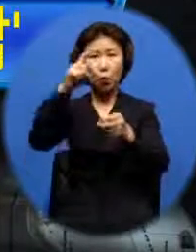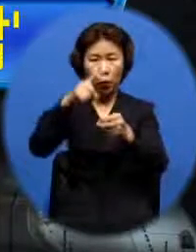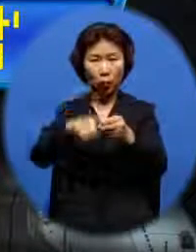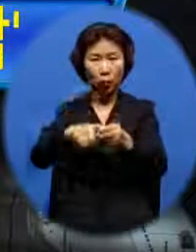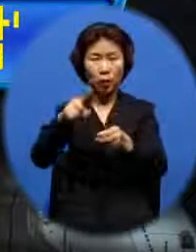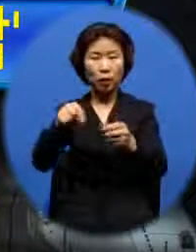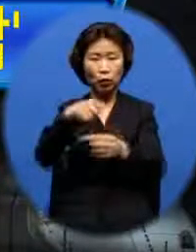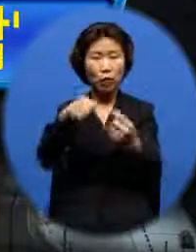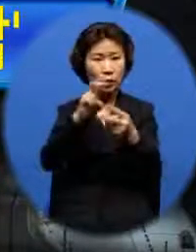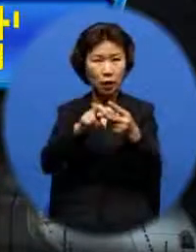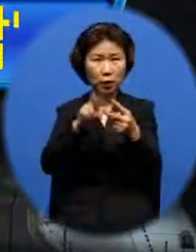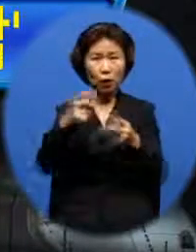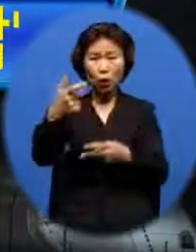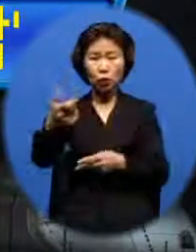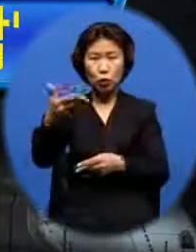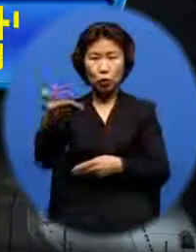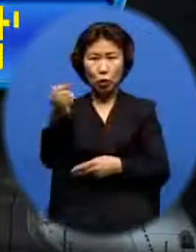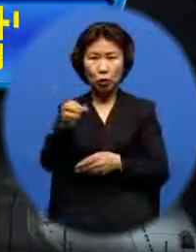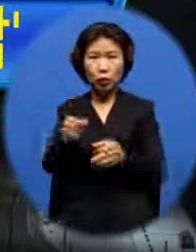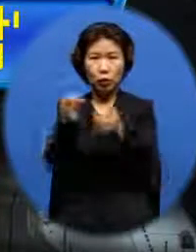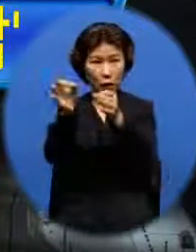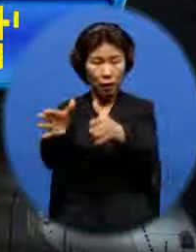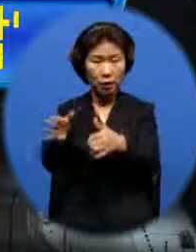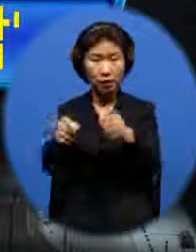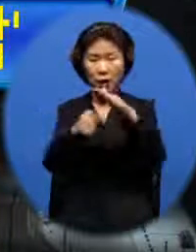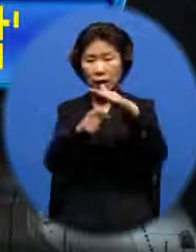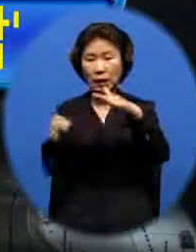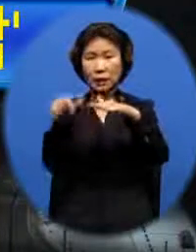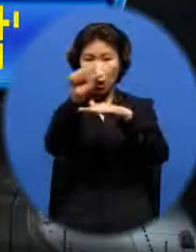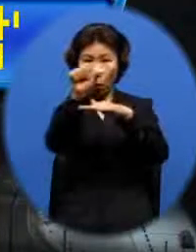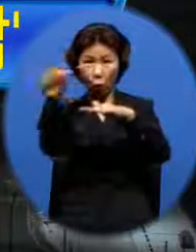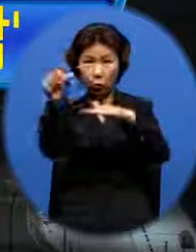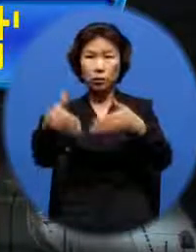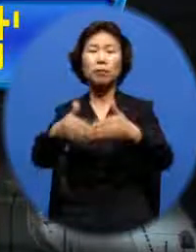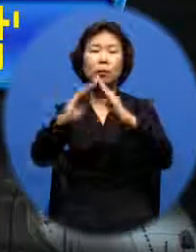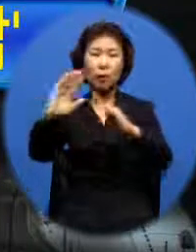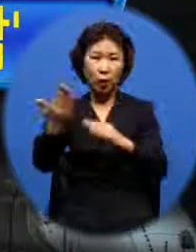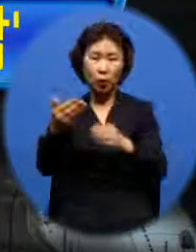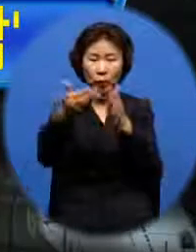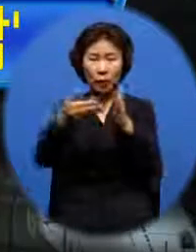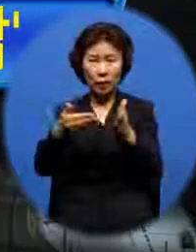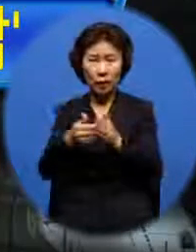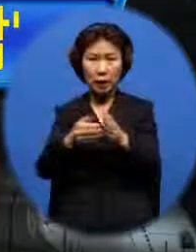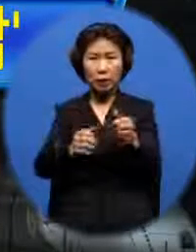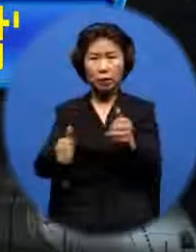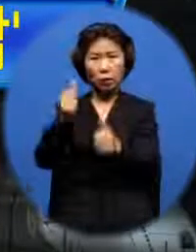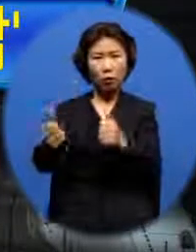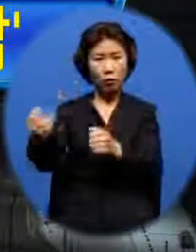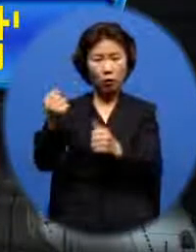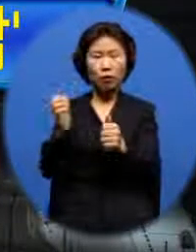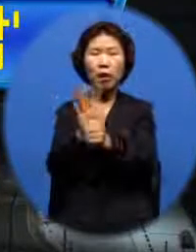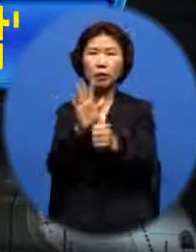지원센터는 69억 원을 투입해 지하 1층, 지상 5층 규모로 건설되며 당진항 경쟁력 향상 등에 큰 도움이